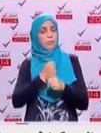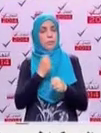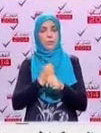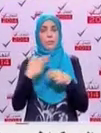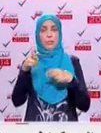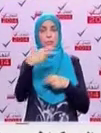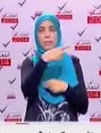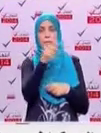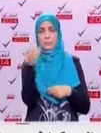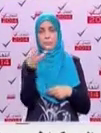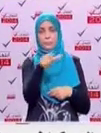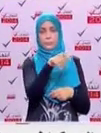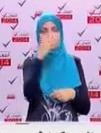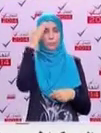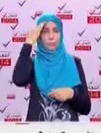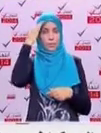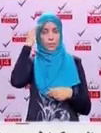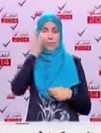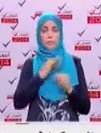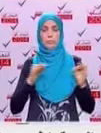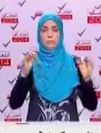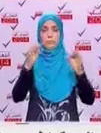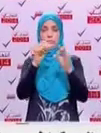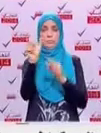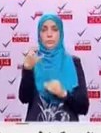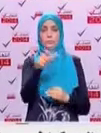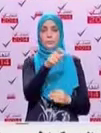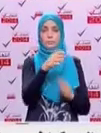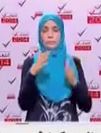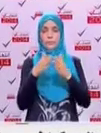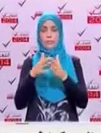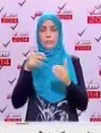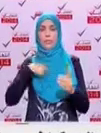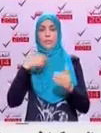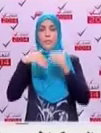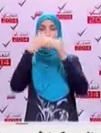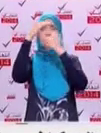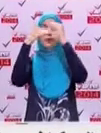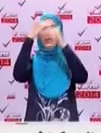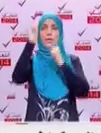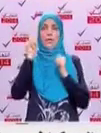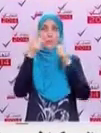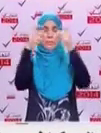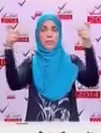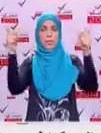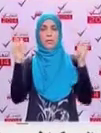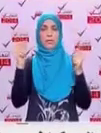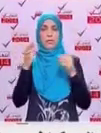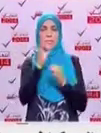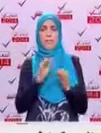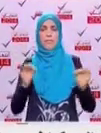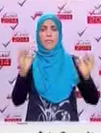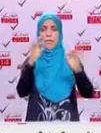وخدمتكم، ويعرفها هذايا القاسي والداني. مطالبنا تعرفوها اللي هي في التنمية، في مناطق صناعية، في